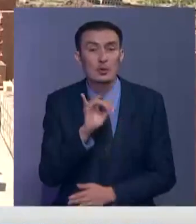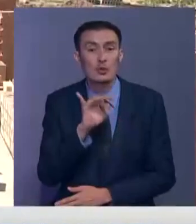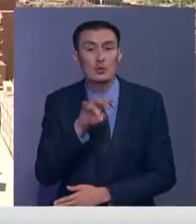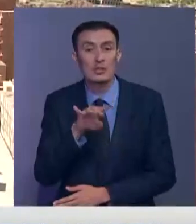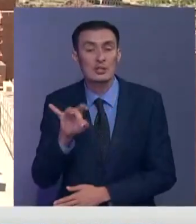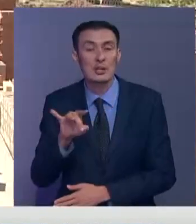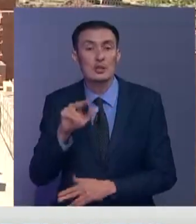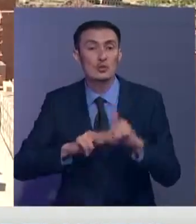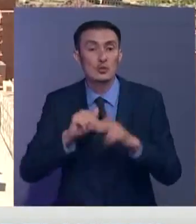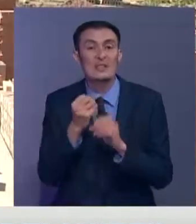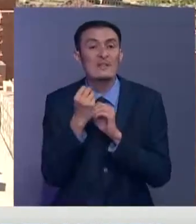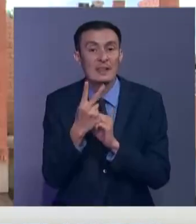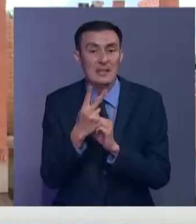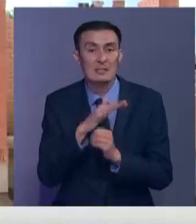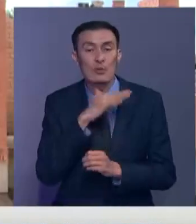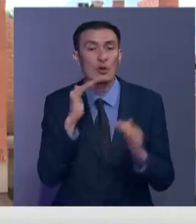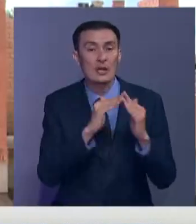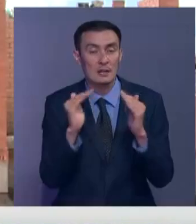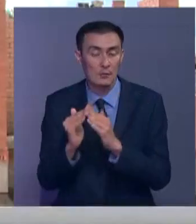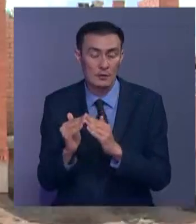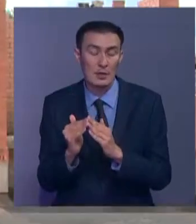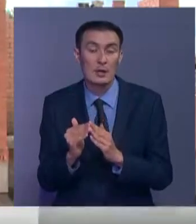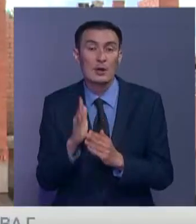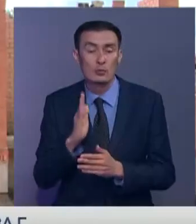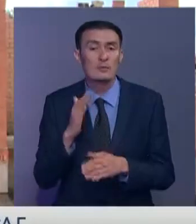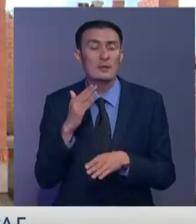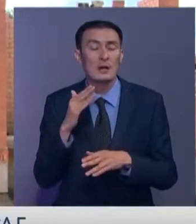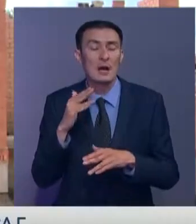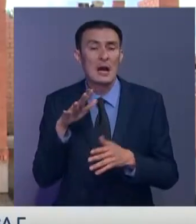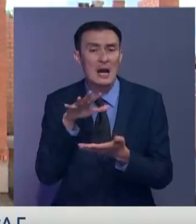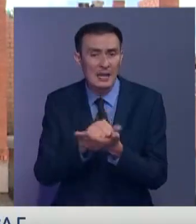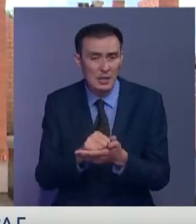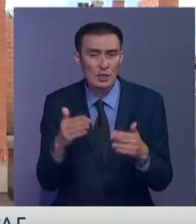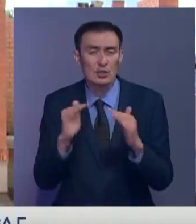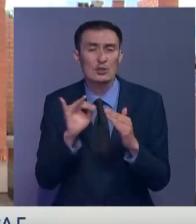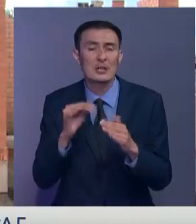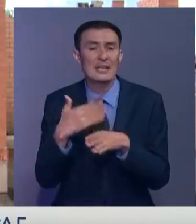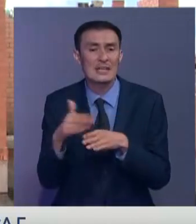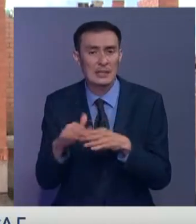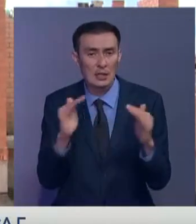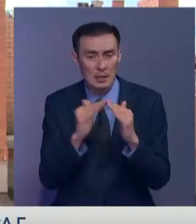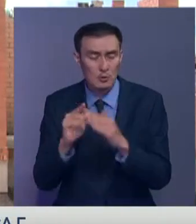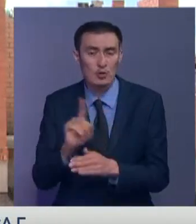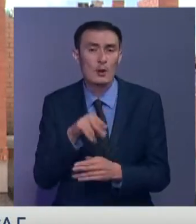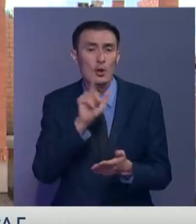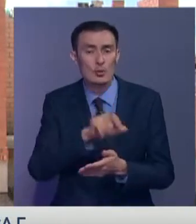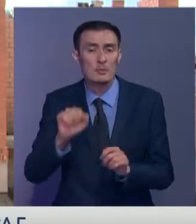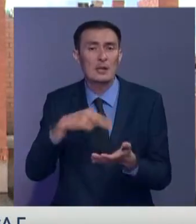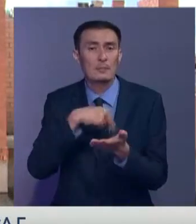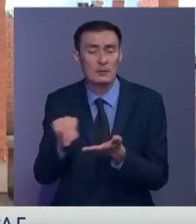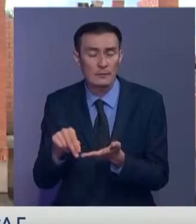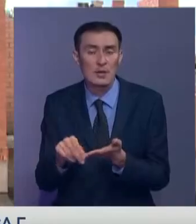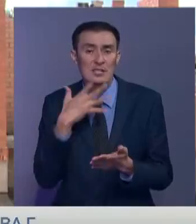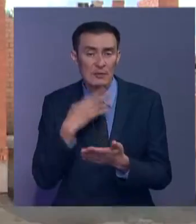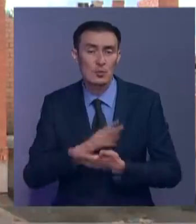сразу 12 многоэтажек. Не только арендное жилье строить, будем и кредитные дома строить, чтобы и населению была возможность приобрести новую квартиру,